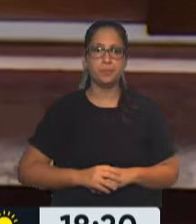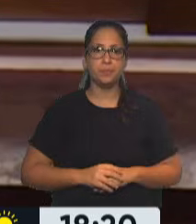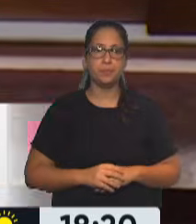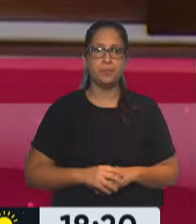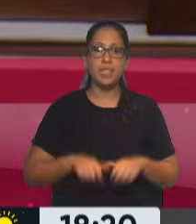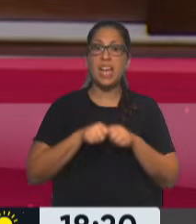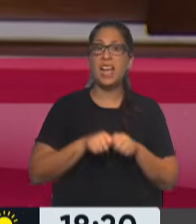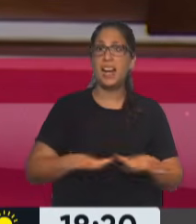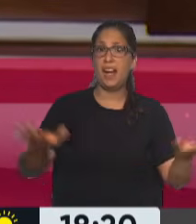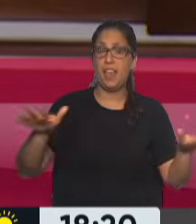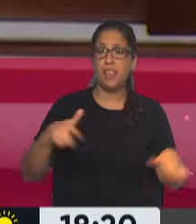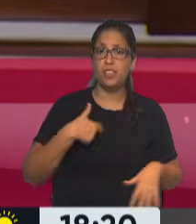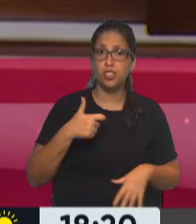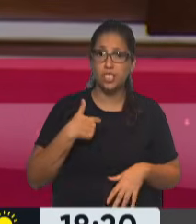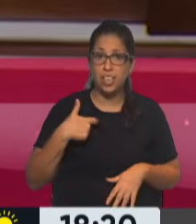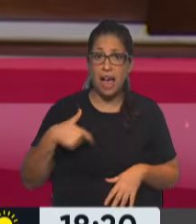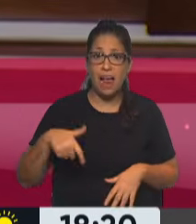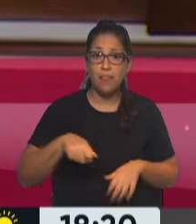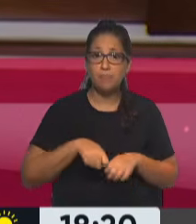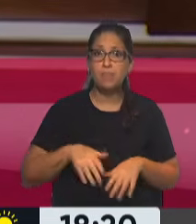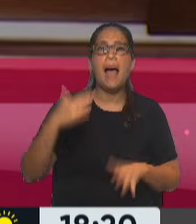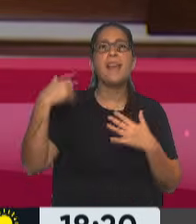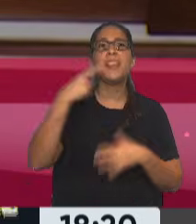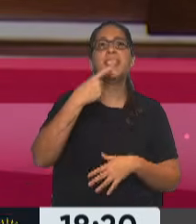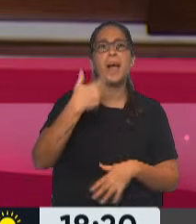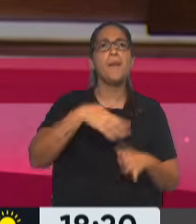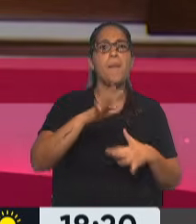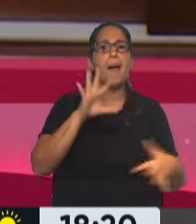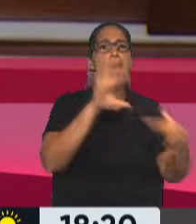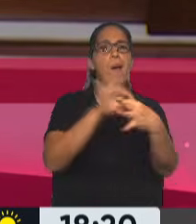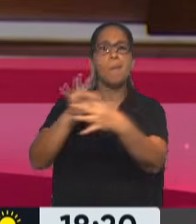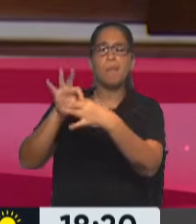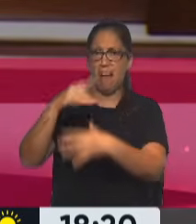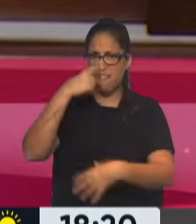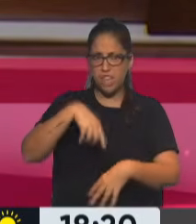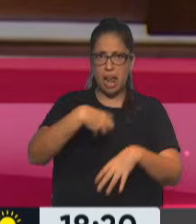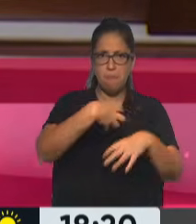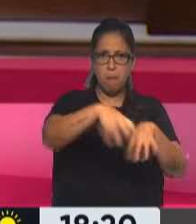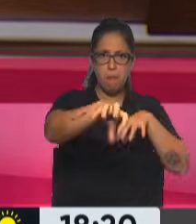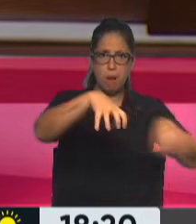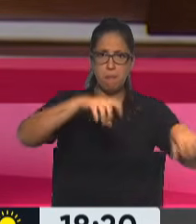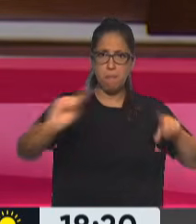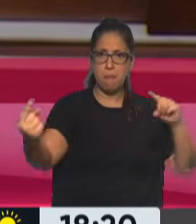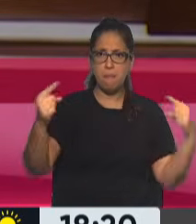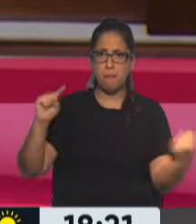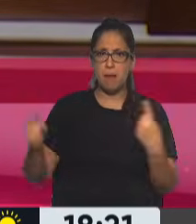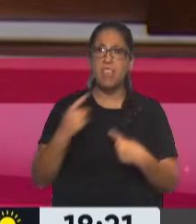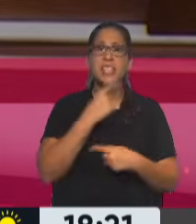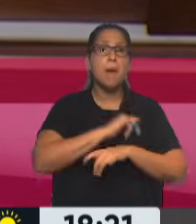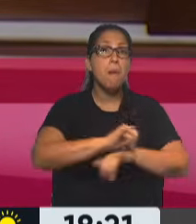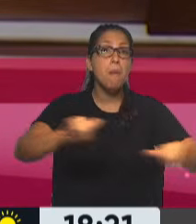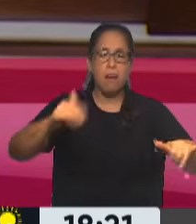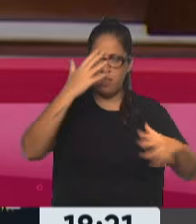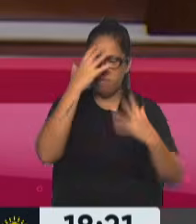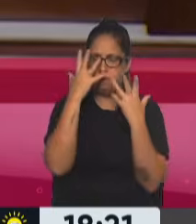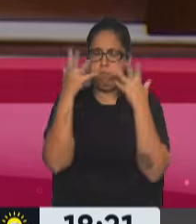Ces réseaux sociaux avaient promis de relier, ils ont fragmenté. Ils avaient promis d'informer, ils ont saturé. Ils avaient promis